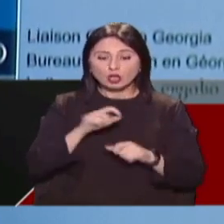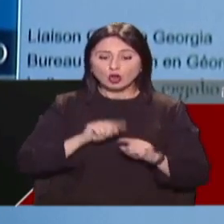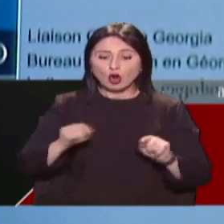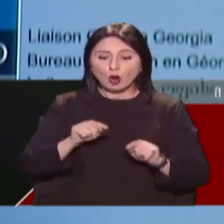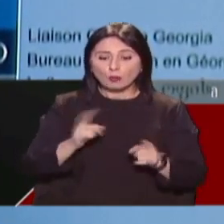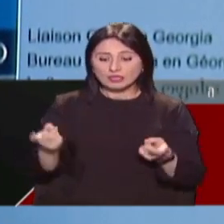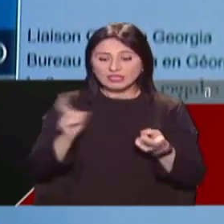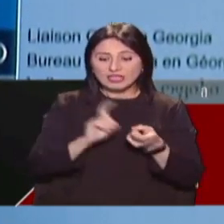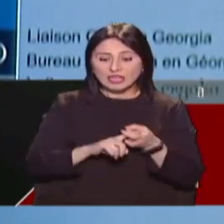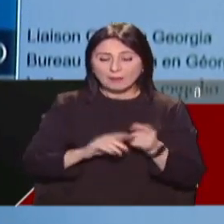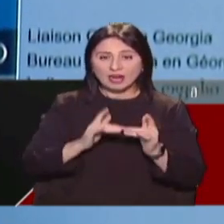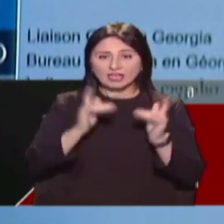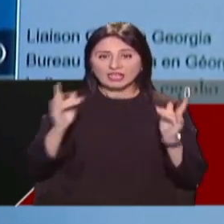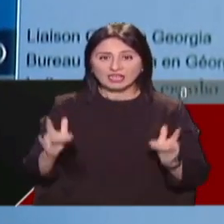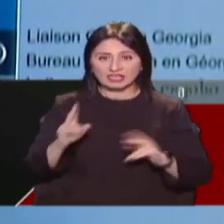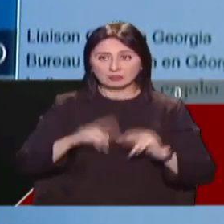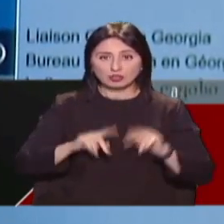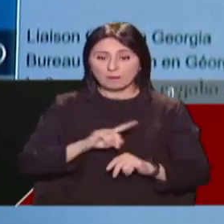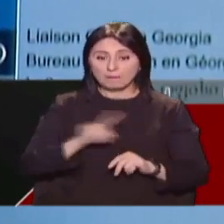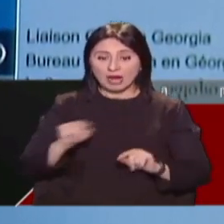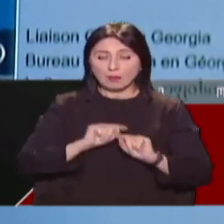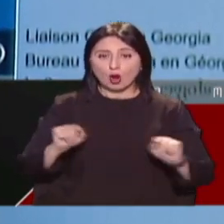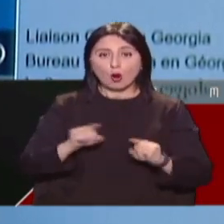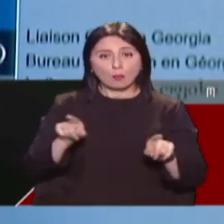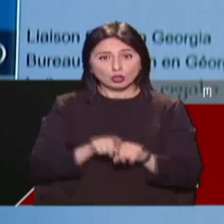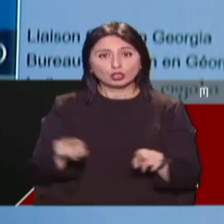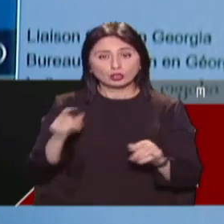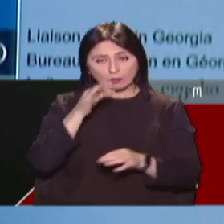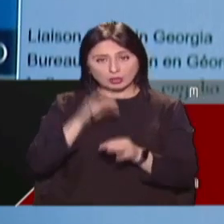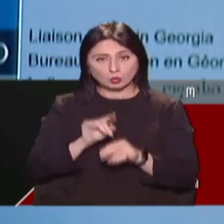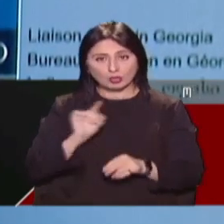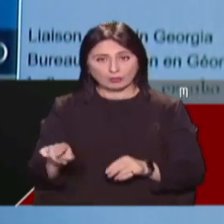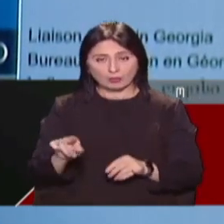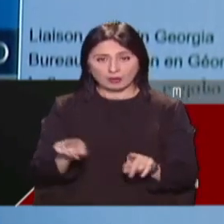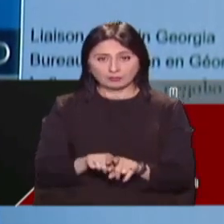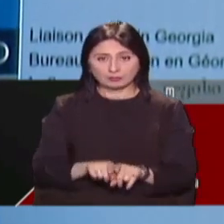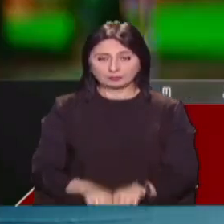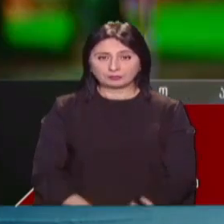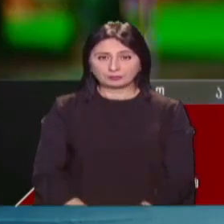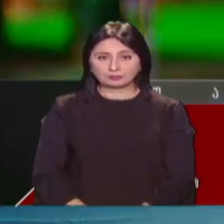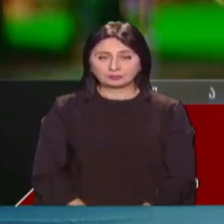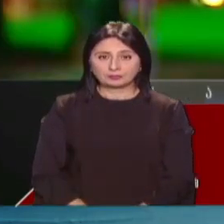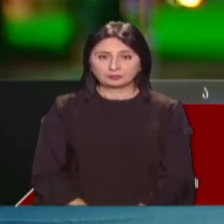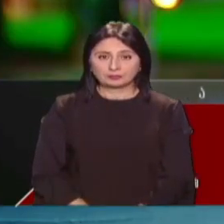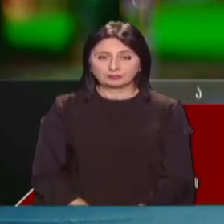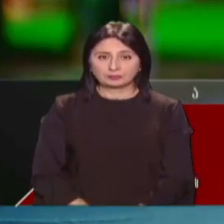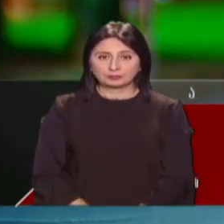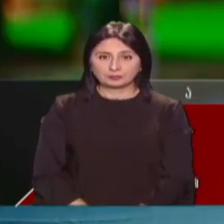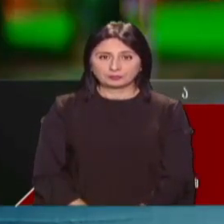ოპოზიციასთან დამაკავშირებელი ხიდების მშენებლობა, მაგრამ ოპოზიციამაც უნდა აიღოს პასუხისმგებლობა.